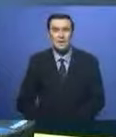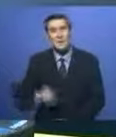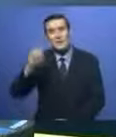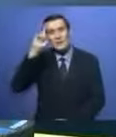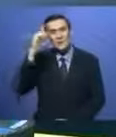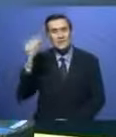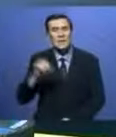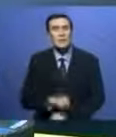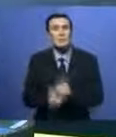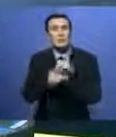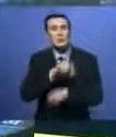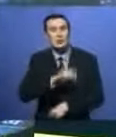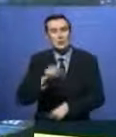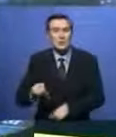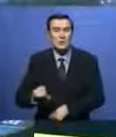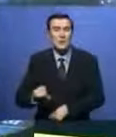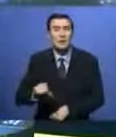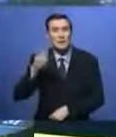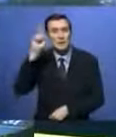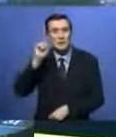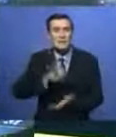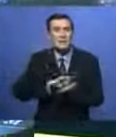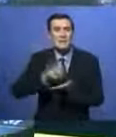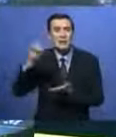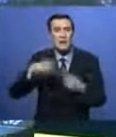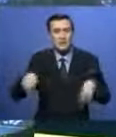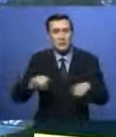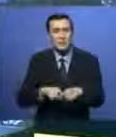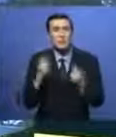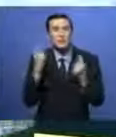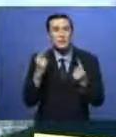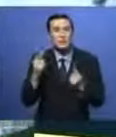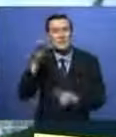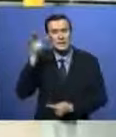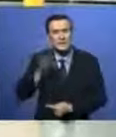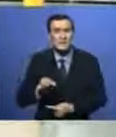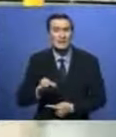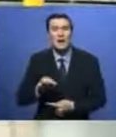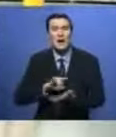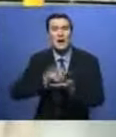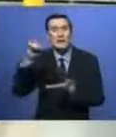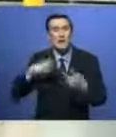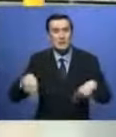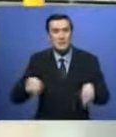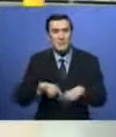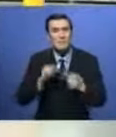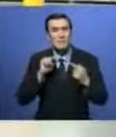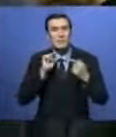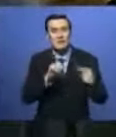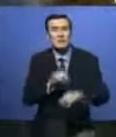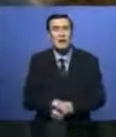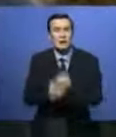В Германии бастуют сотрудники Люфтганзы Германвик Лоукостера, крупнейшего немецкого авиаперевозчика. Протестные